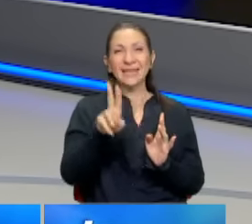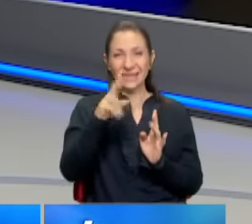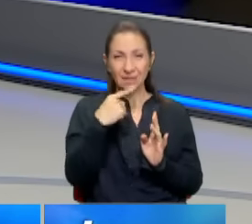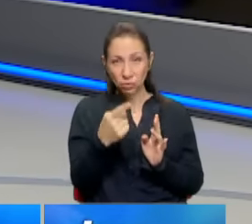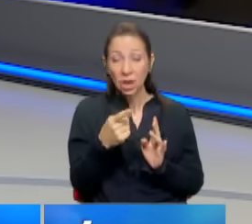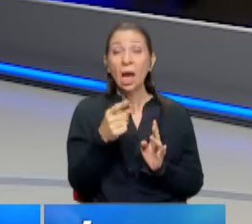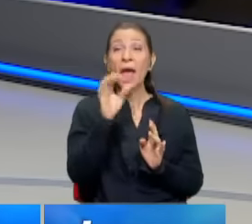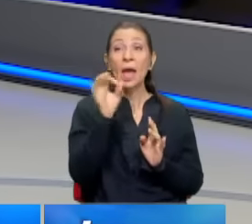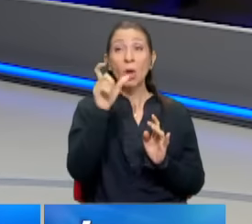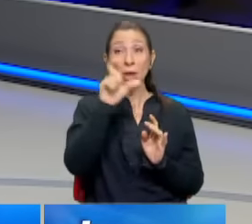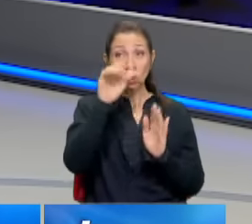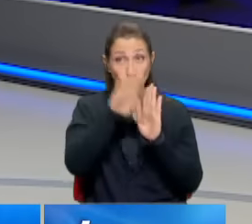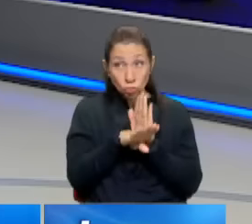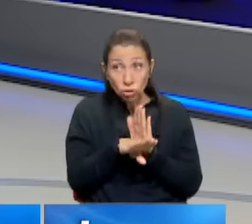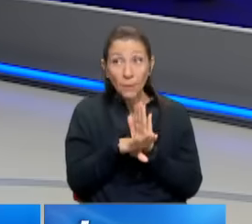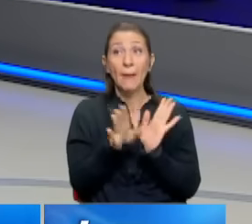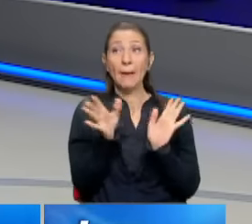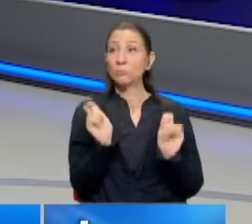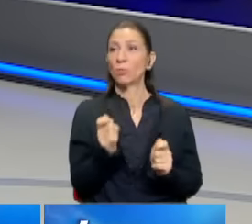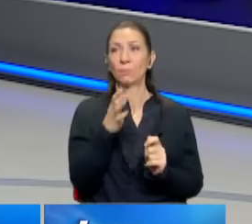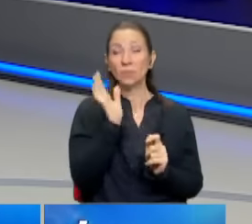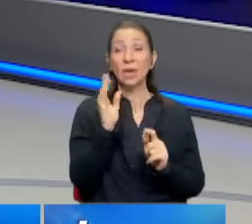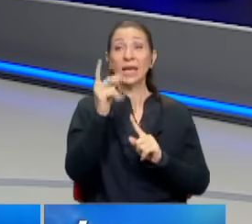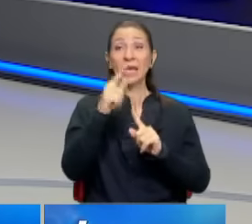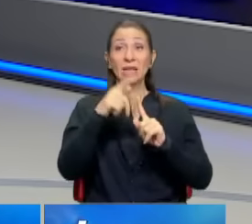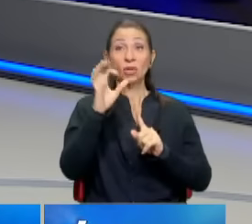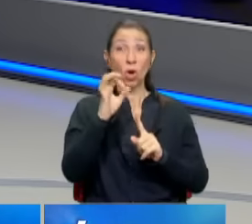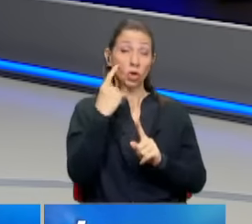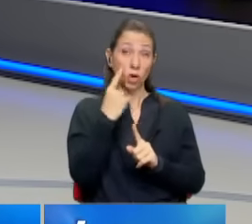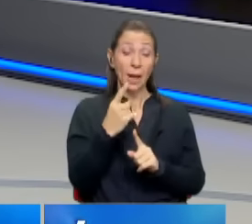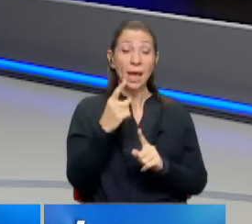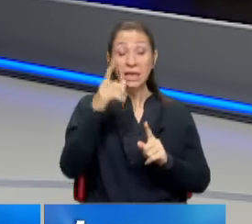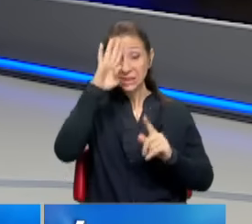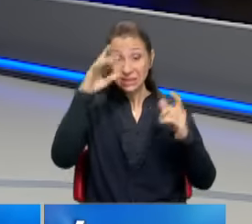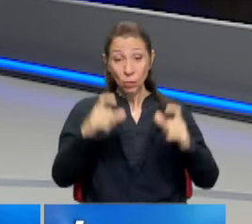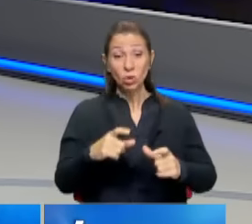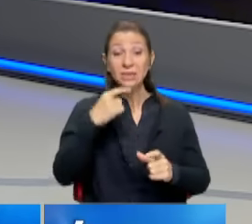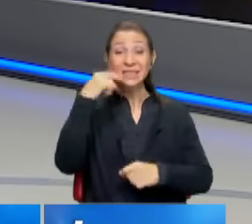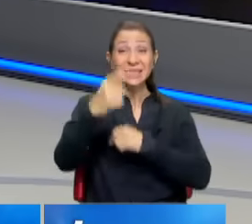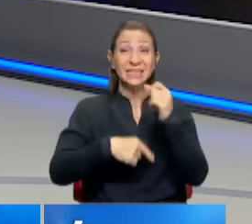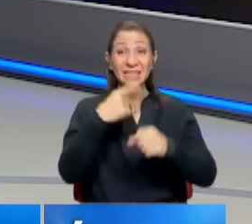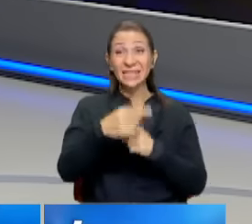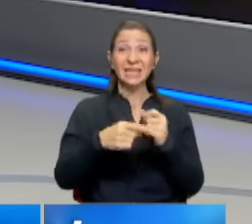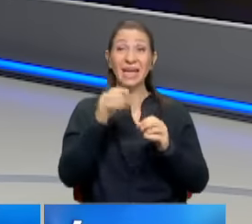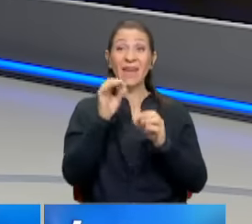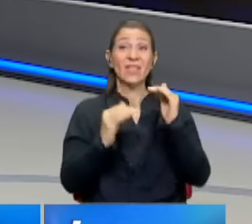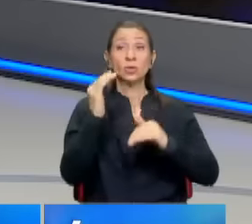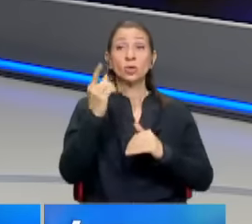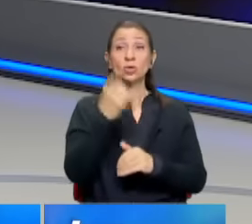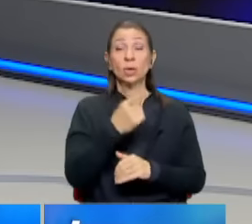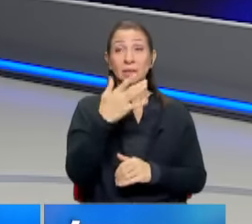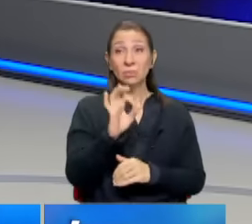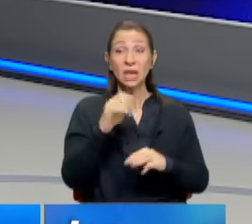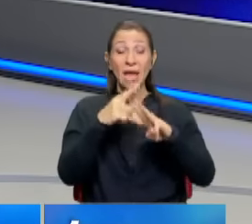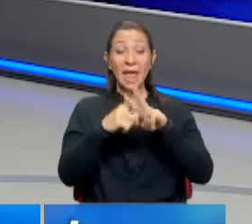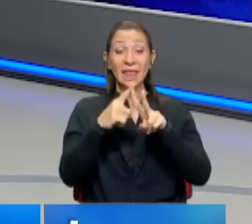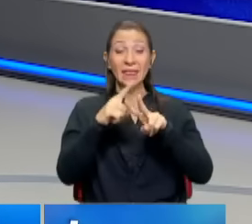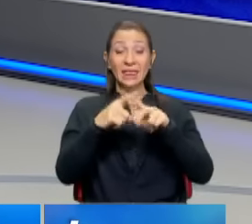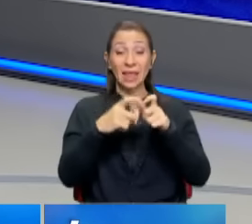ayında düşürecek mi, ne yapacak onu bilmiyoruz. İTO'ya göre Megakent'in yıllık enflasyonu %60 seviyelerinde. ENAG en